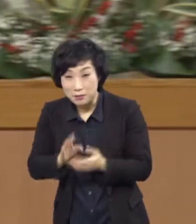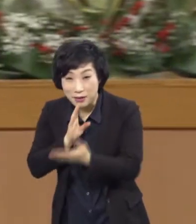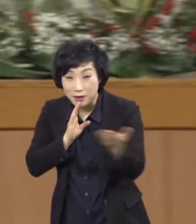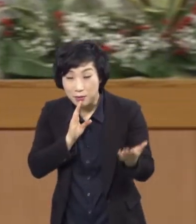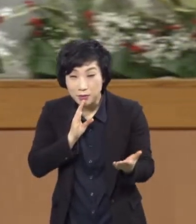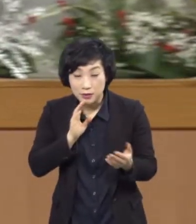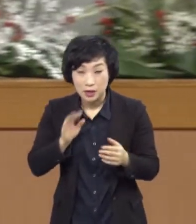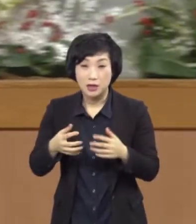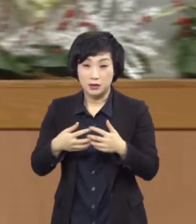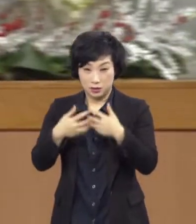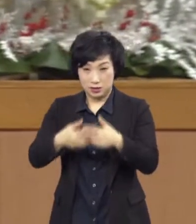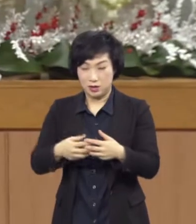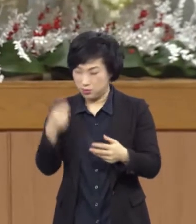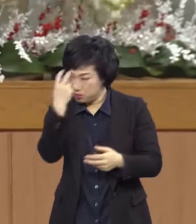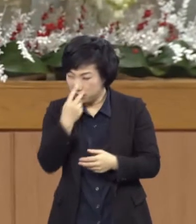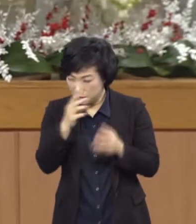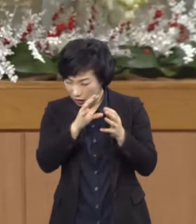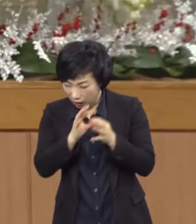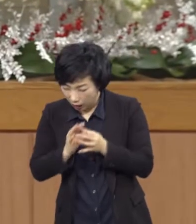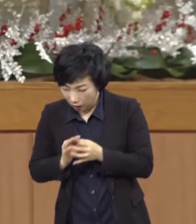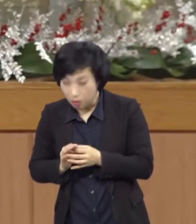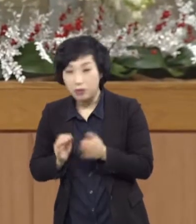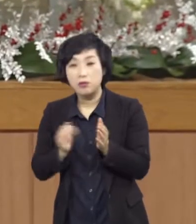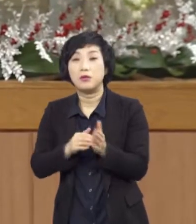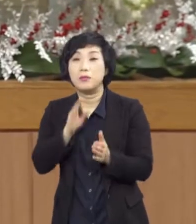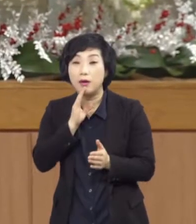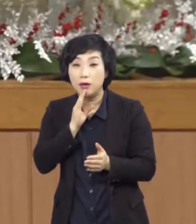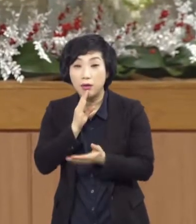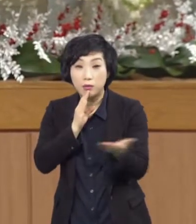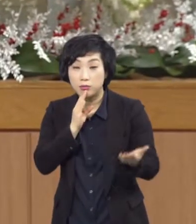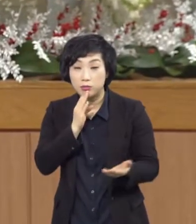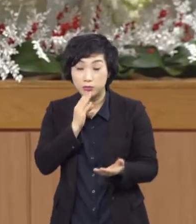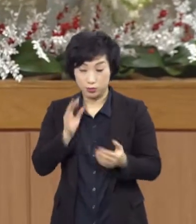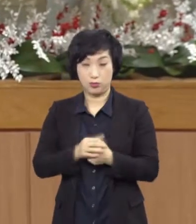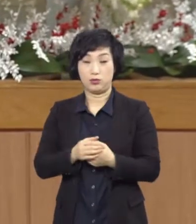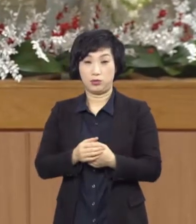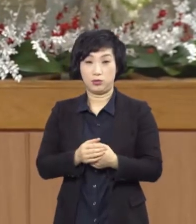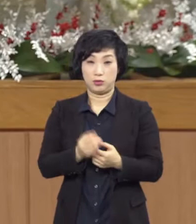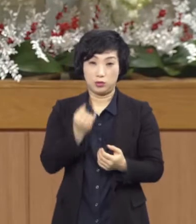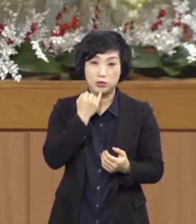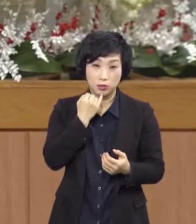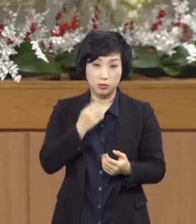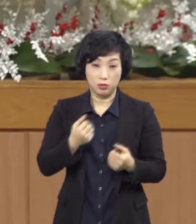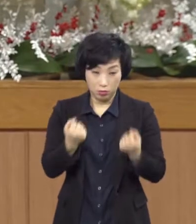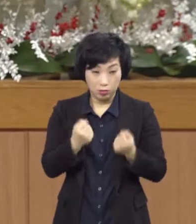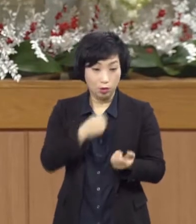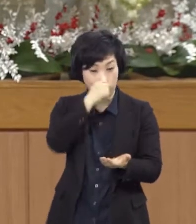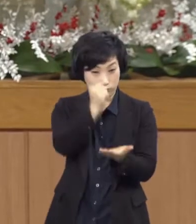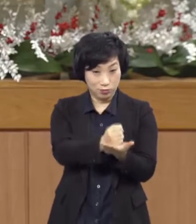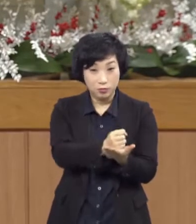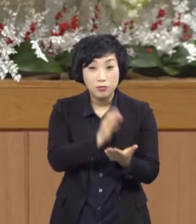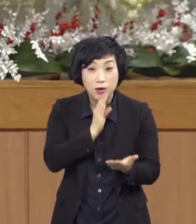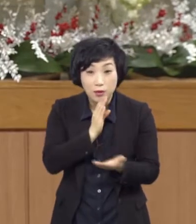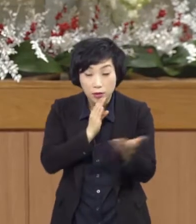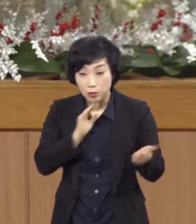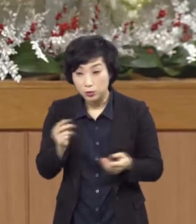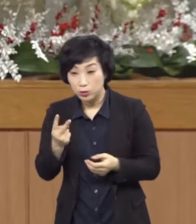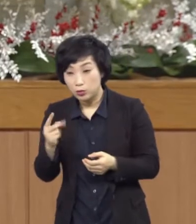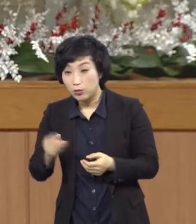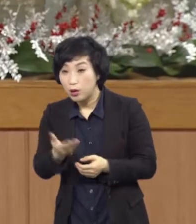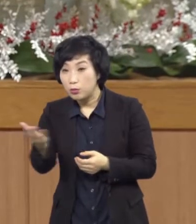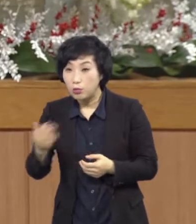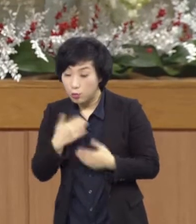좋은 기계로 봐서 이상 없으면 괜찮네요. 이상이 생겼으면 여기가 무슨 일이